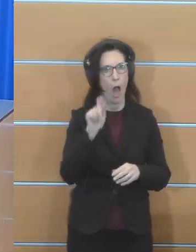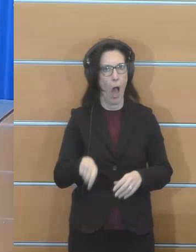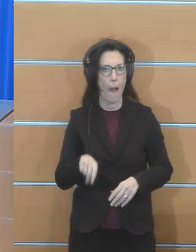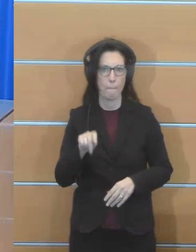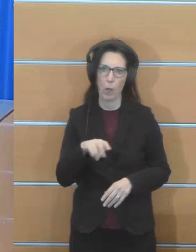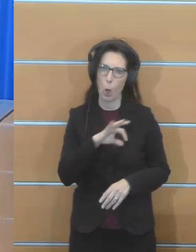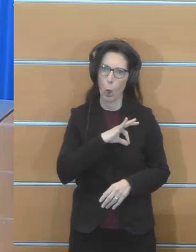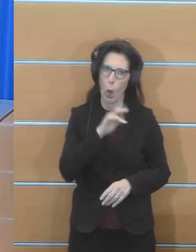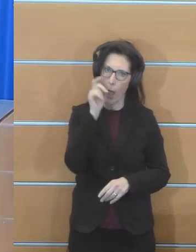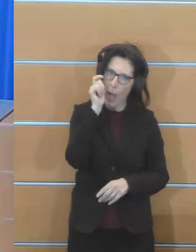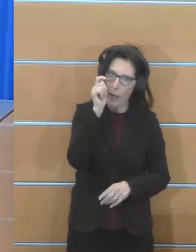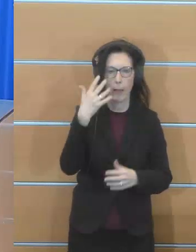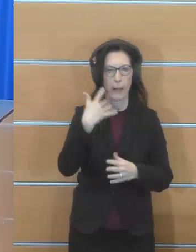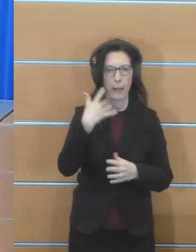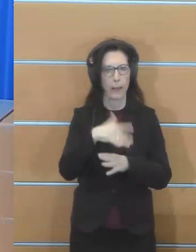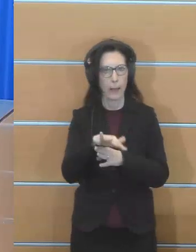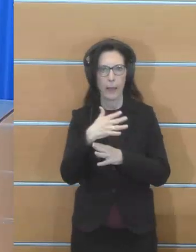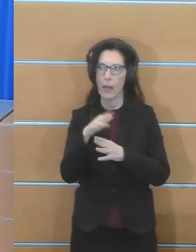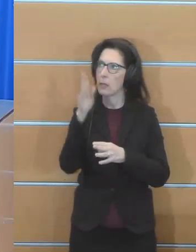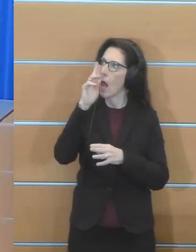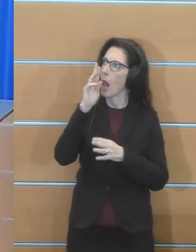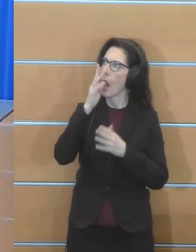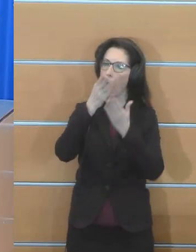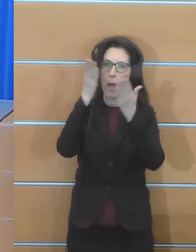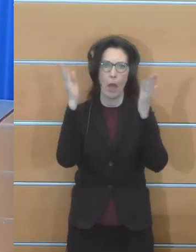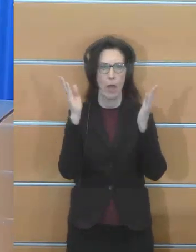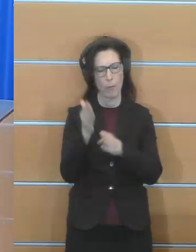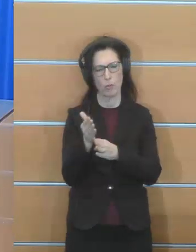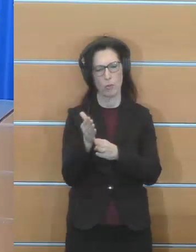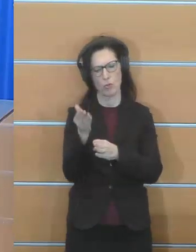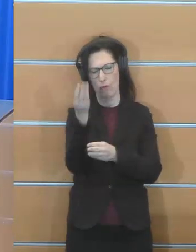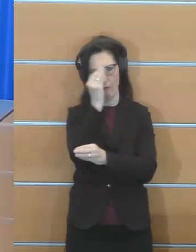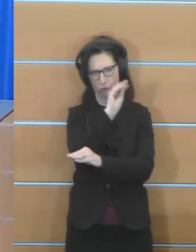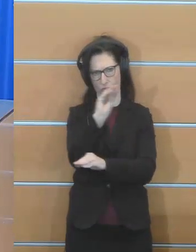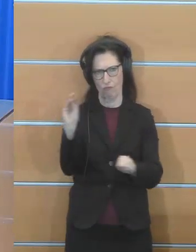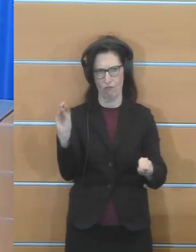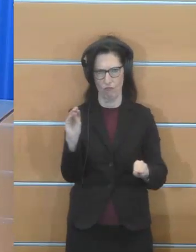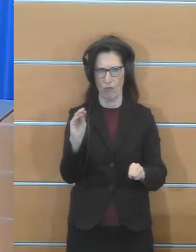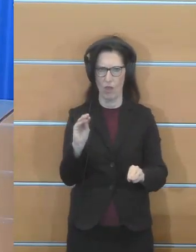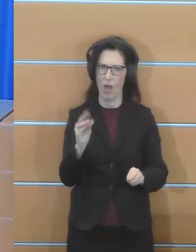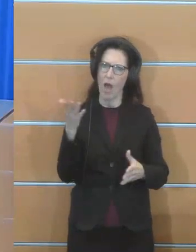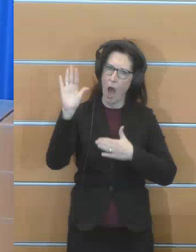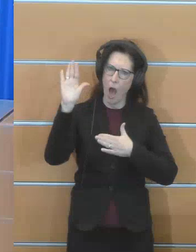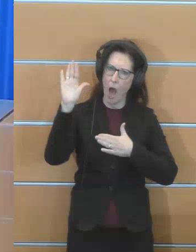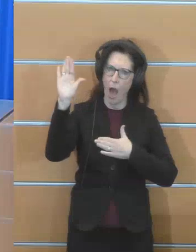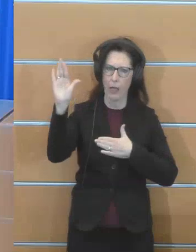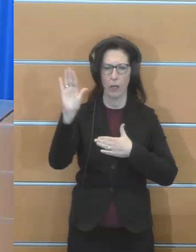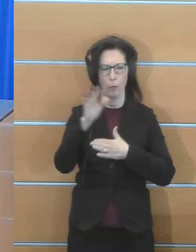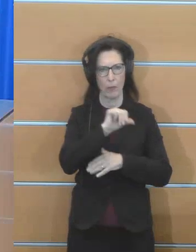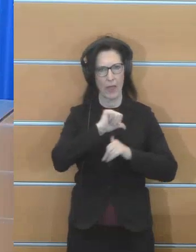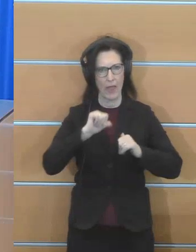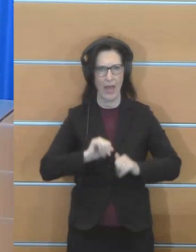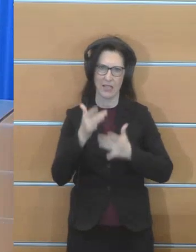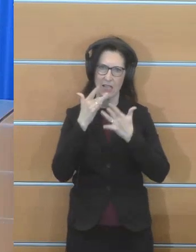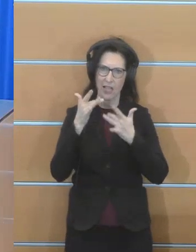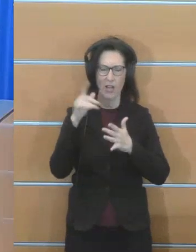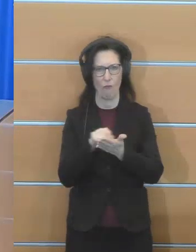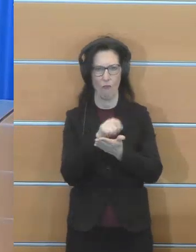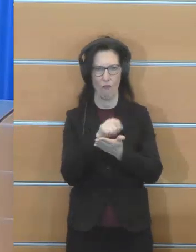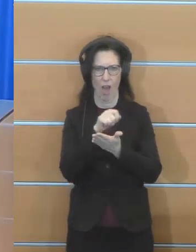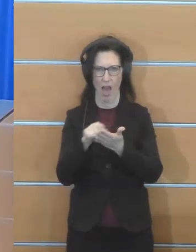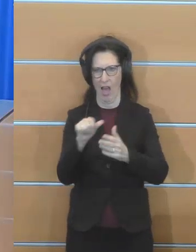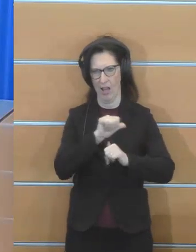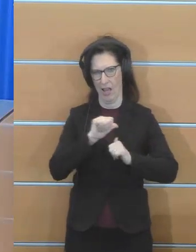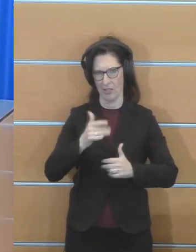Gäste mal vorab herzliche Gratulation zur Angelobung und zur Wahl ganz besonders natürlich